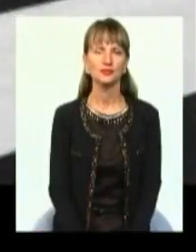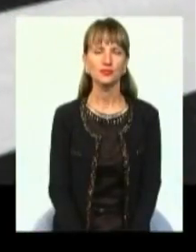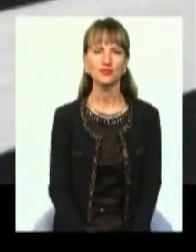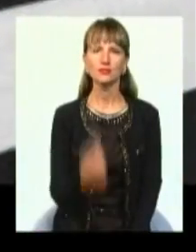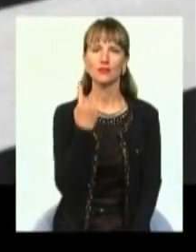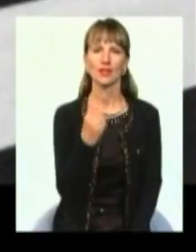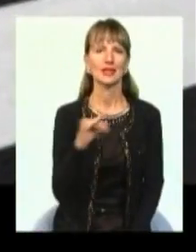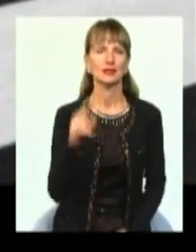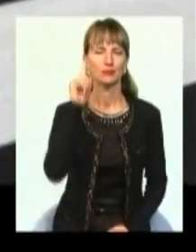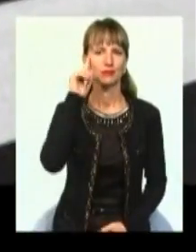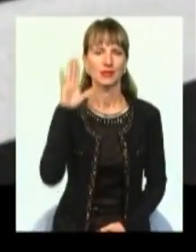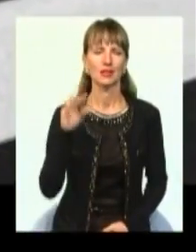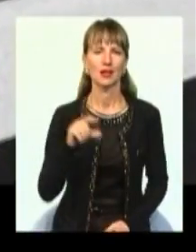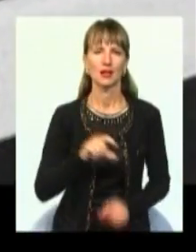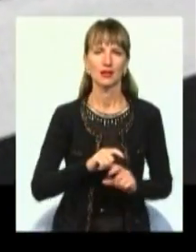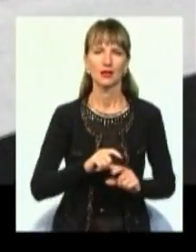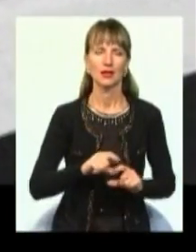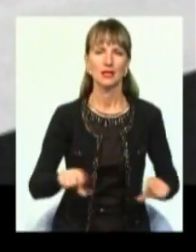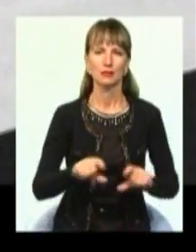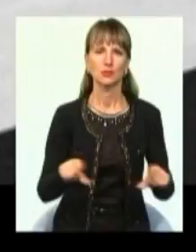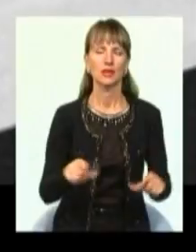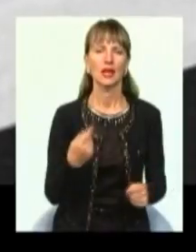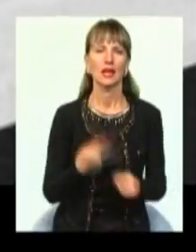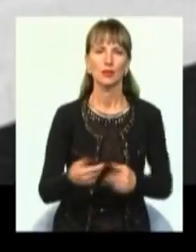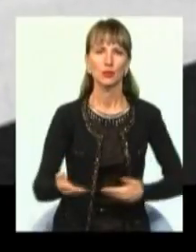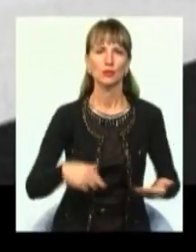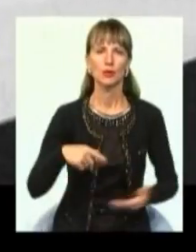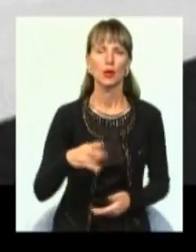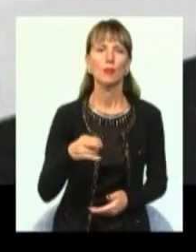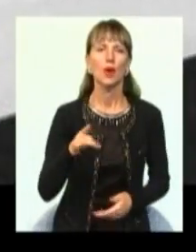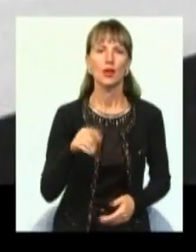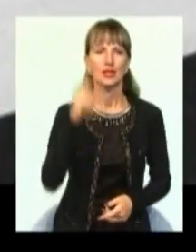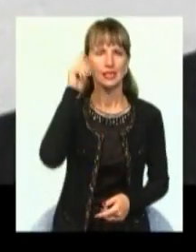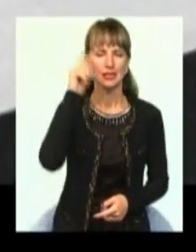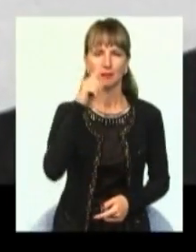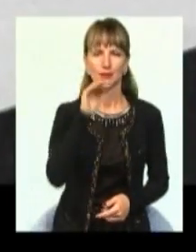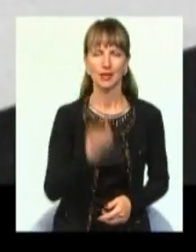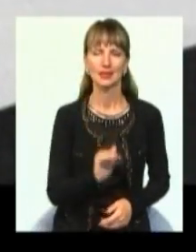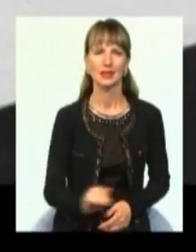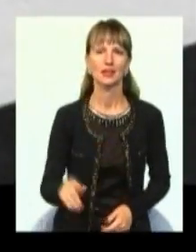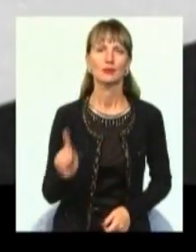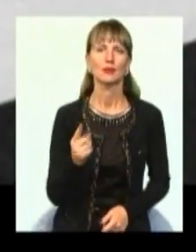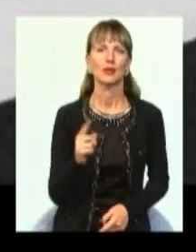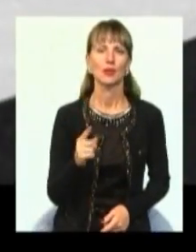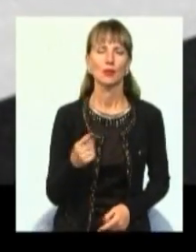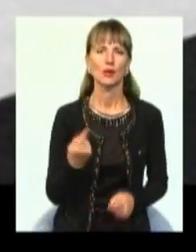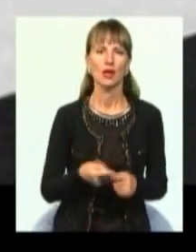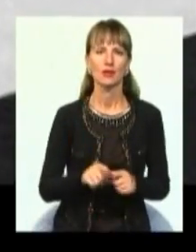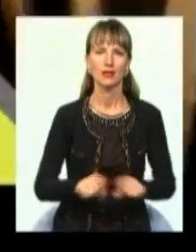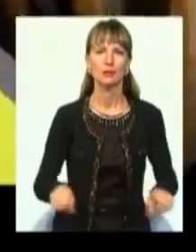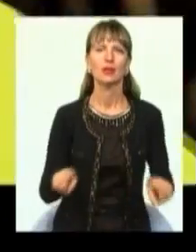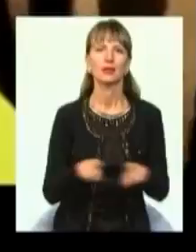Одна з найпопулярніших розміток у світі – пішохідний перехід. Про неї знають навіть найменші діти, адже дана розмітка так